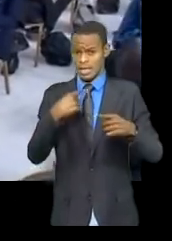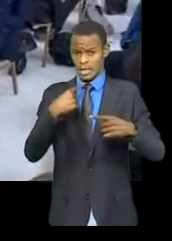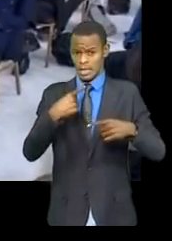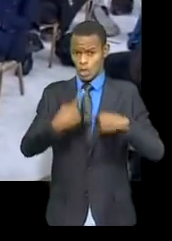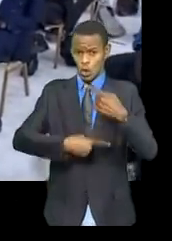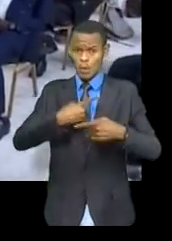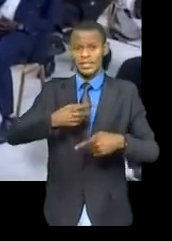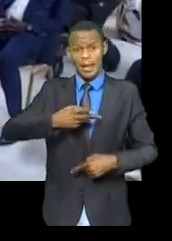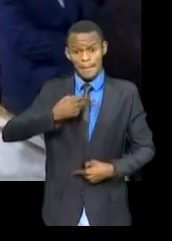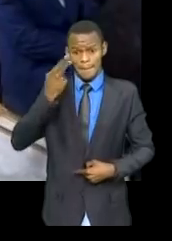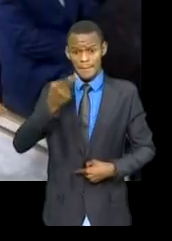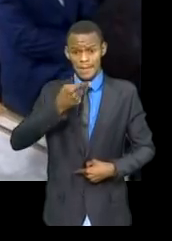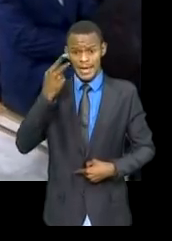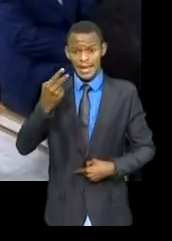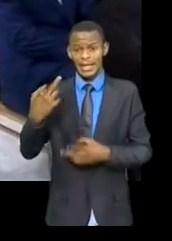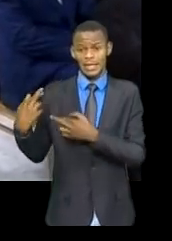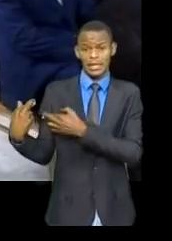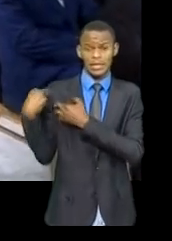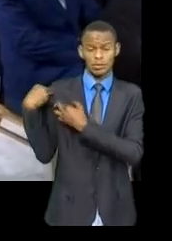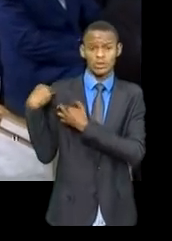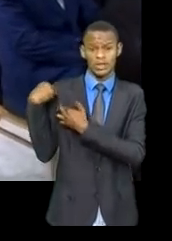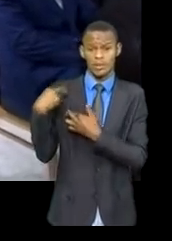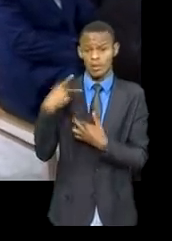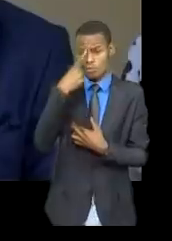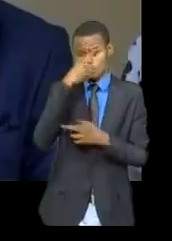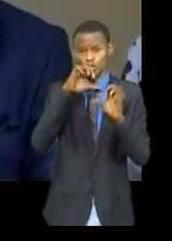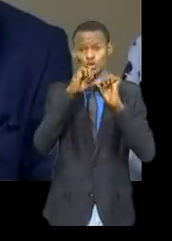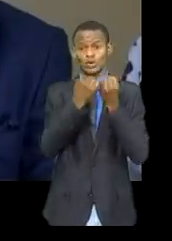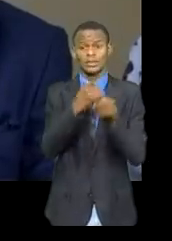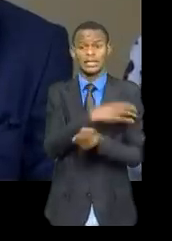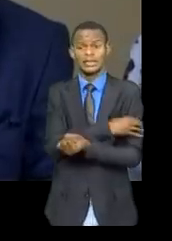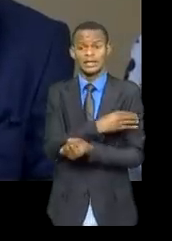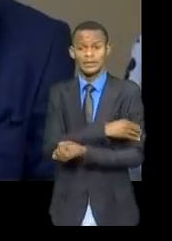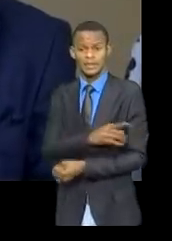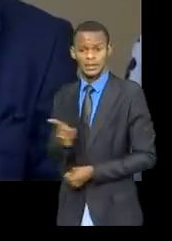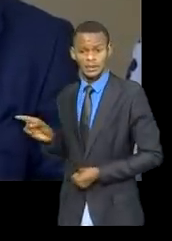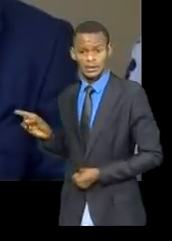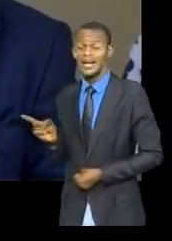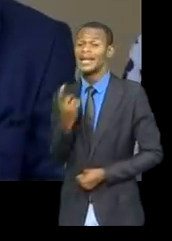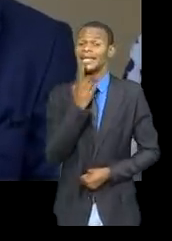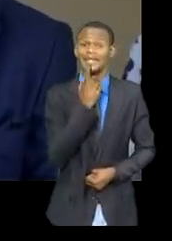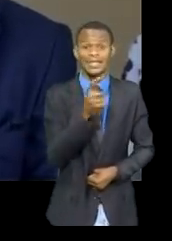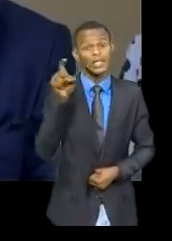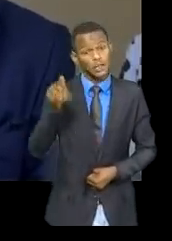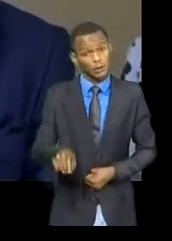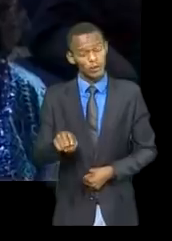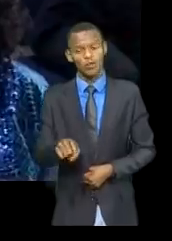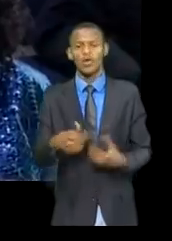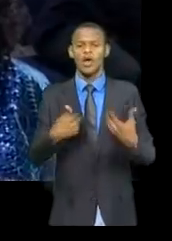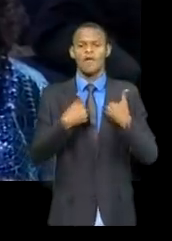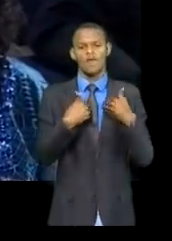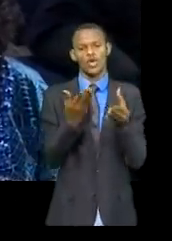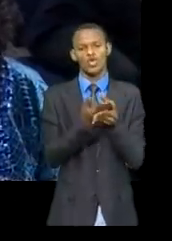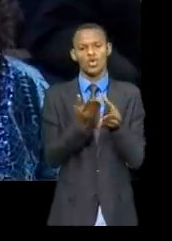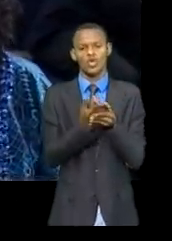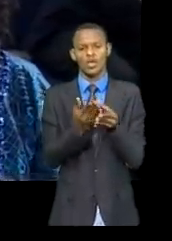coordonnateur national du cadre de concertation de la société civile, l'RDC, Dany Singoma, a plaidé pour l'obtention d'un cadre juridique du